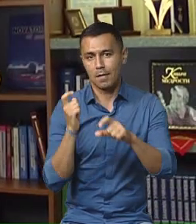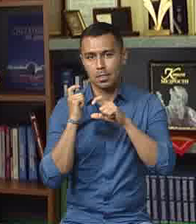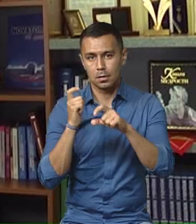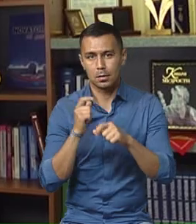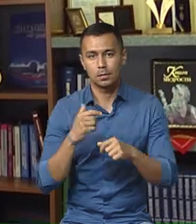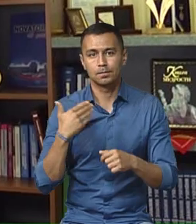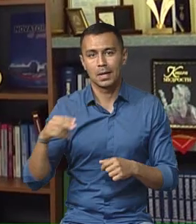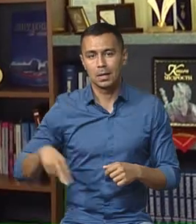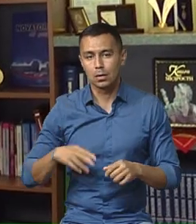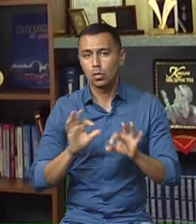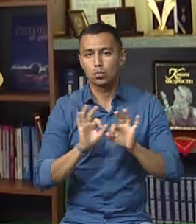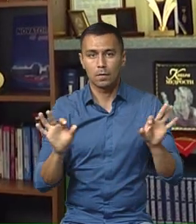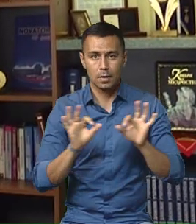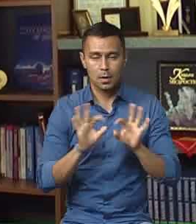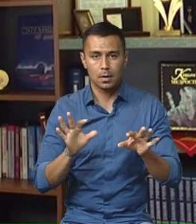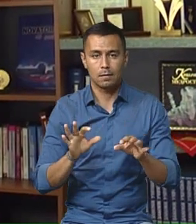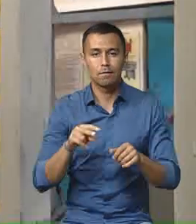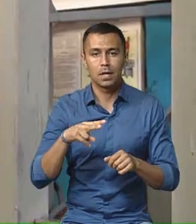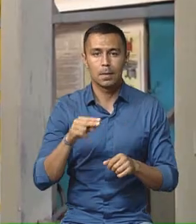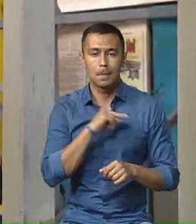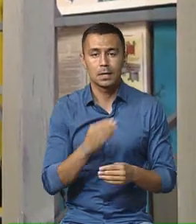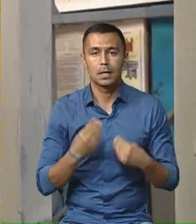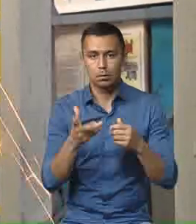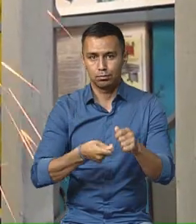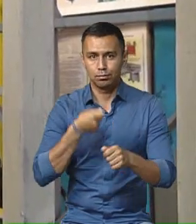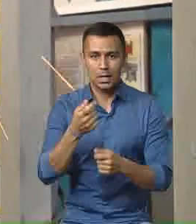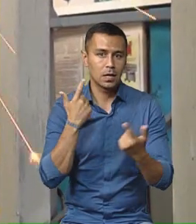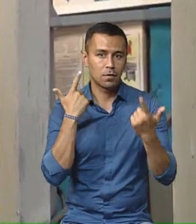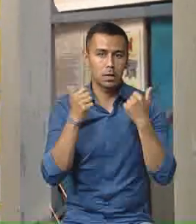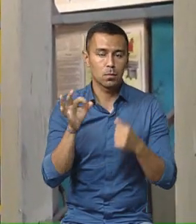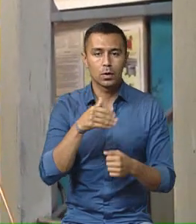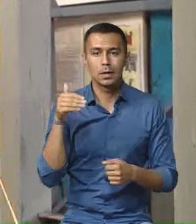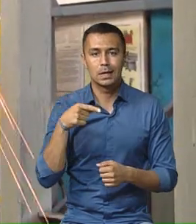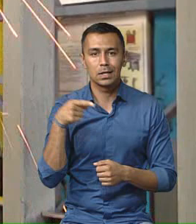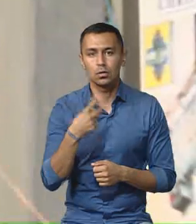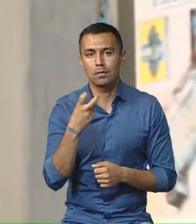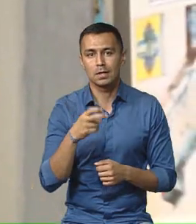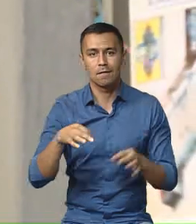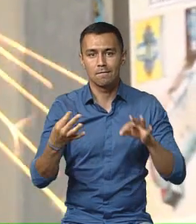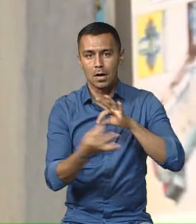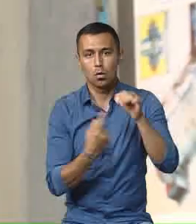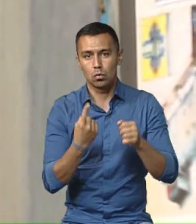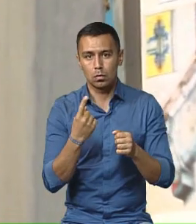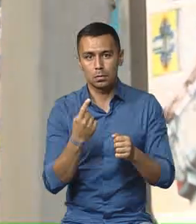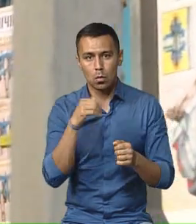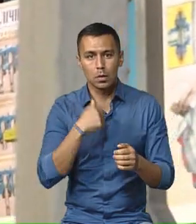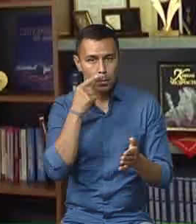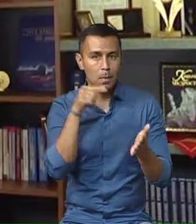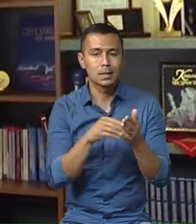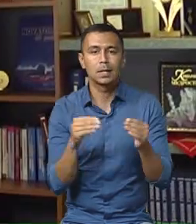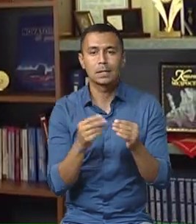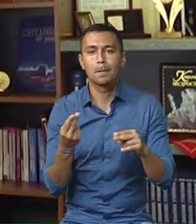За словами директора центру зайнятості, в липні працедавці подавали інформацію про 1200 вакансій і на одну претендували 10